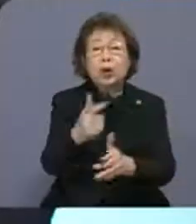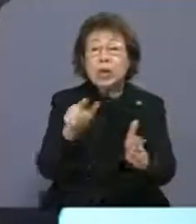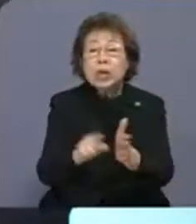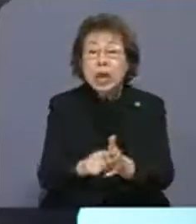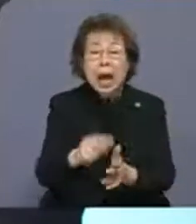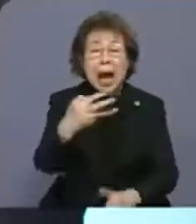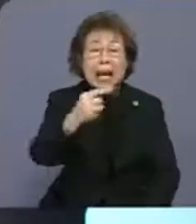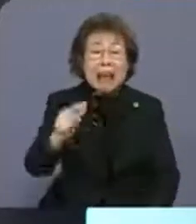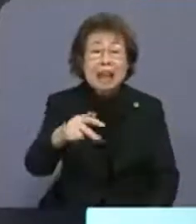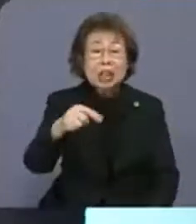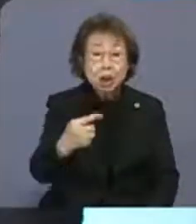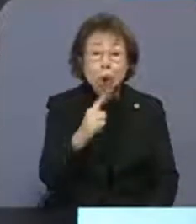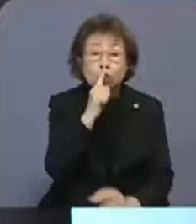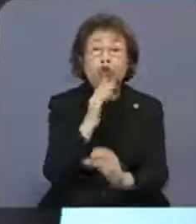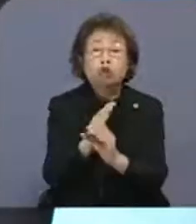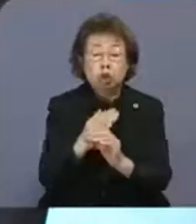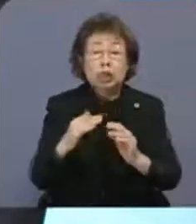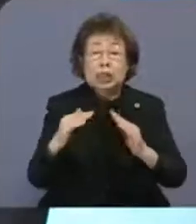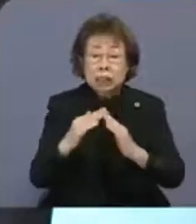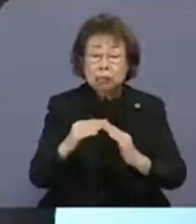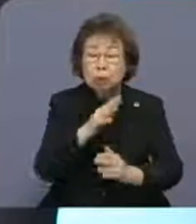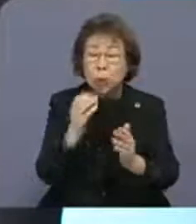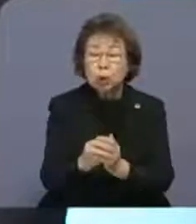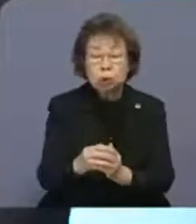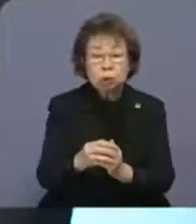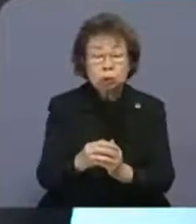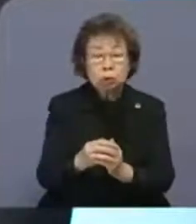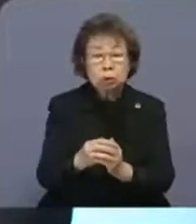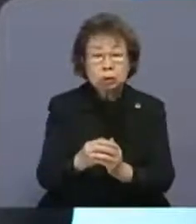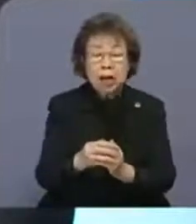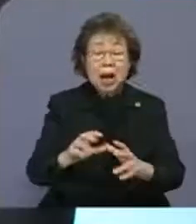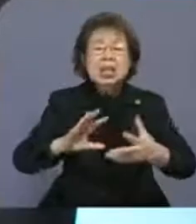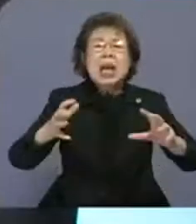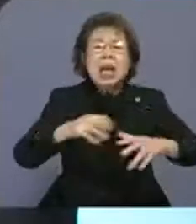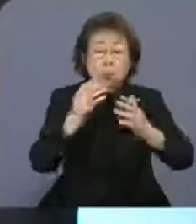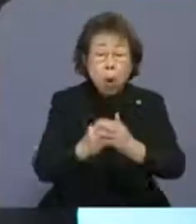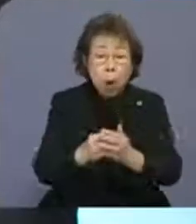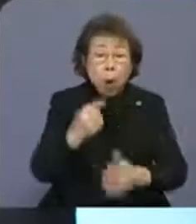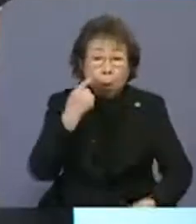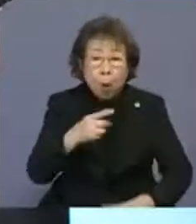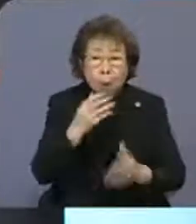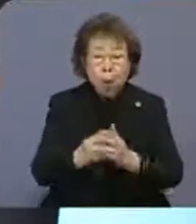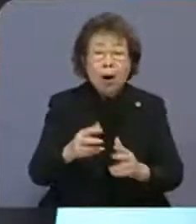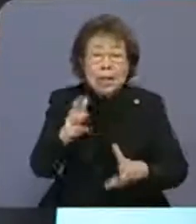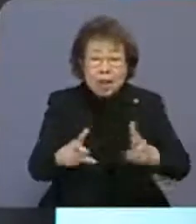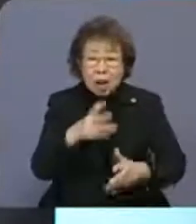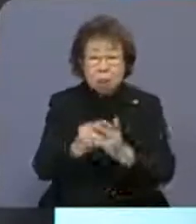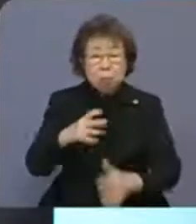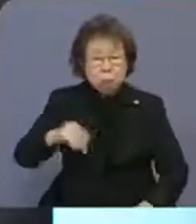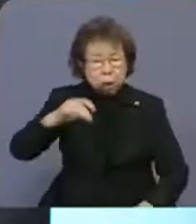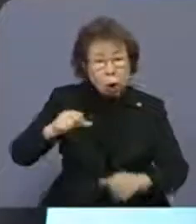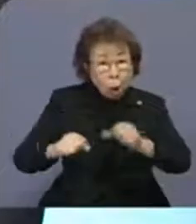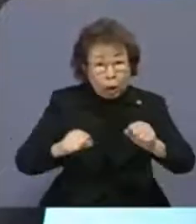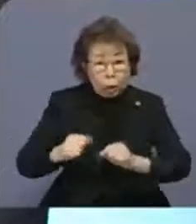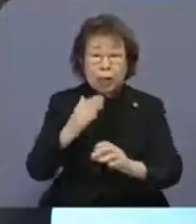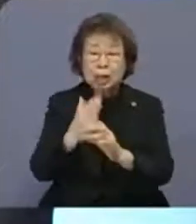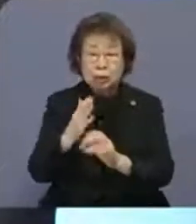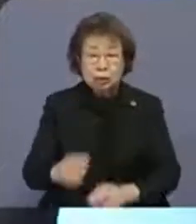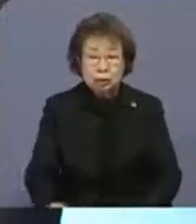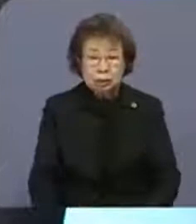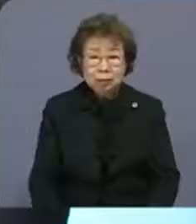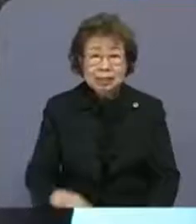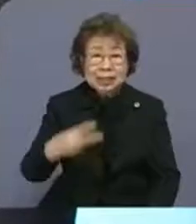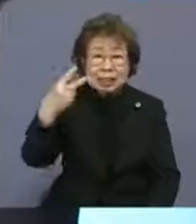탄소중립 각국 정부 만에 일까요 세계에서 흐름을 보면 기업들이 먼저 움직이고 있습니다 애플은